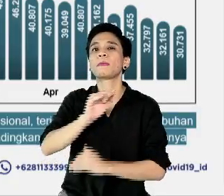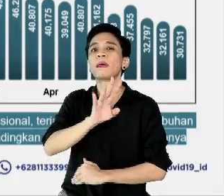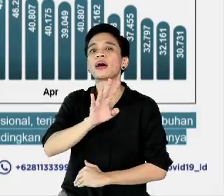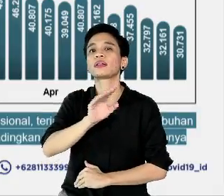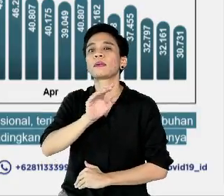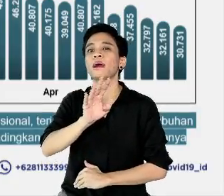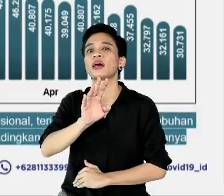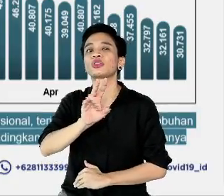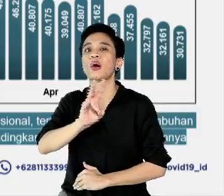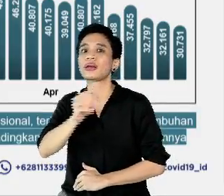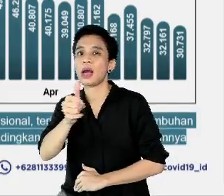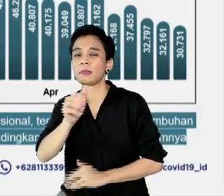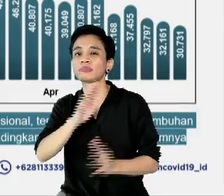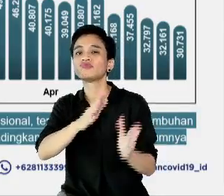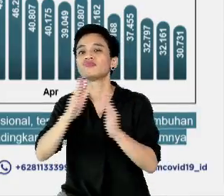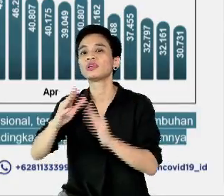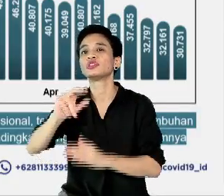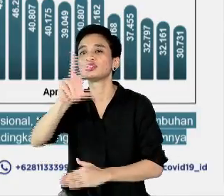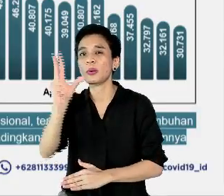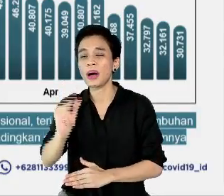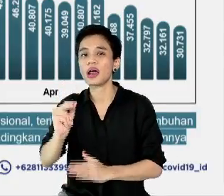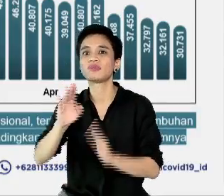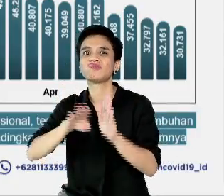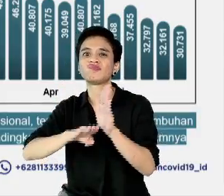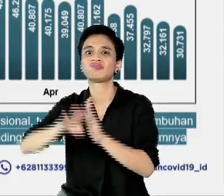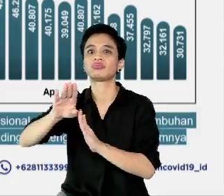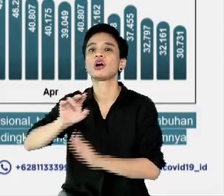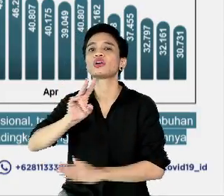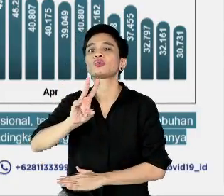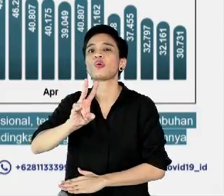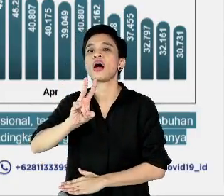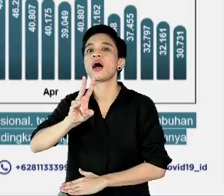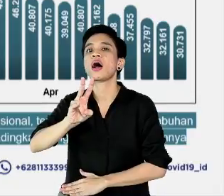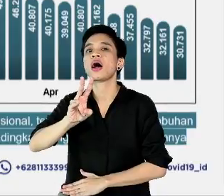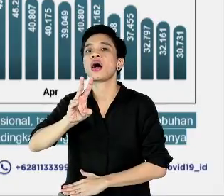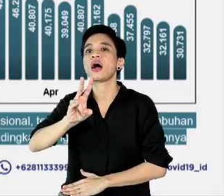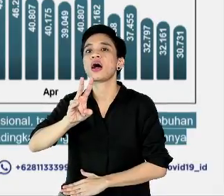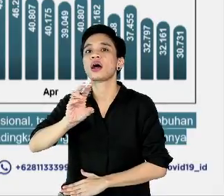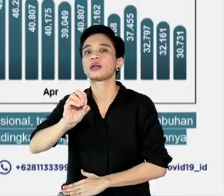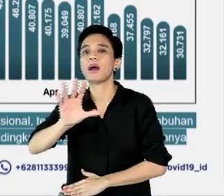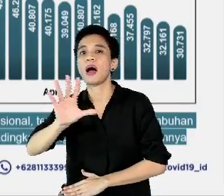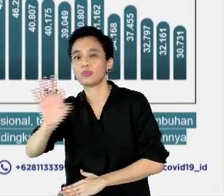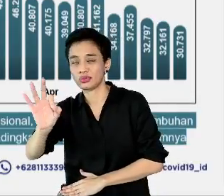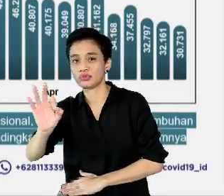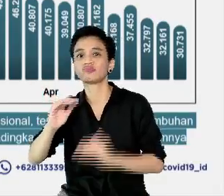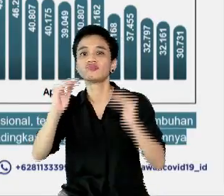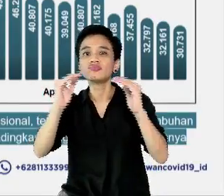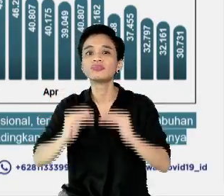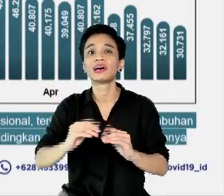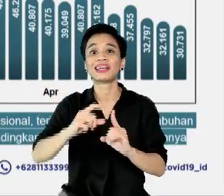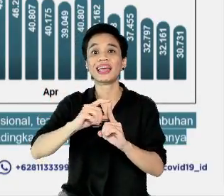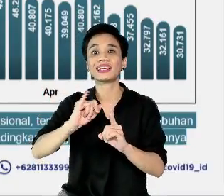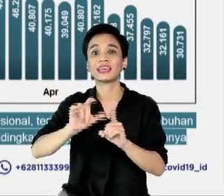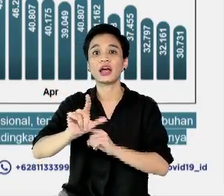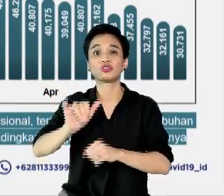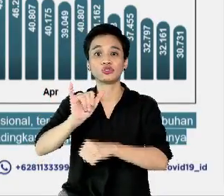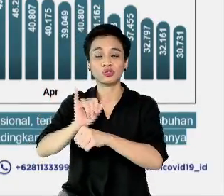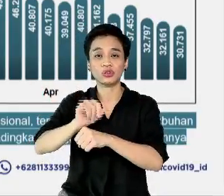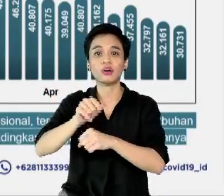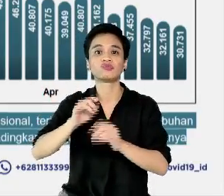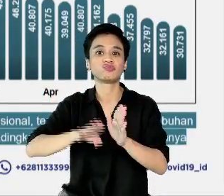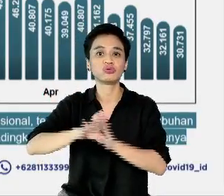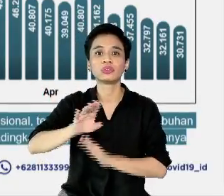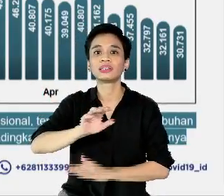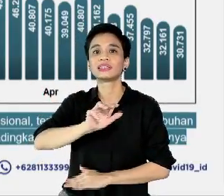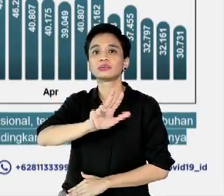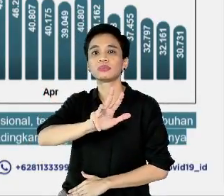4.426 kasus, Jawa Barat naik 2.050 kasus, Daerah Istimewa Yogyakarta